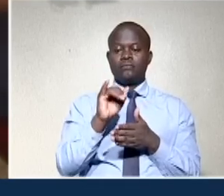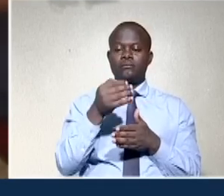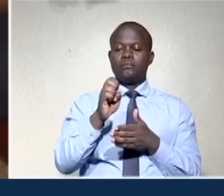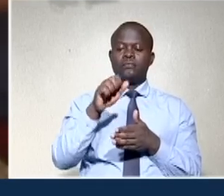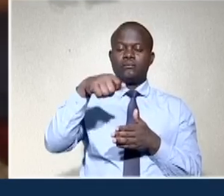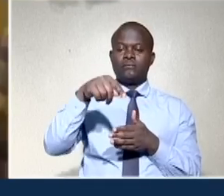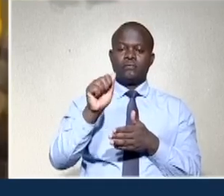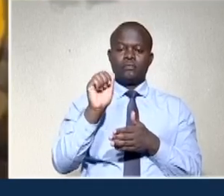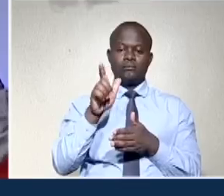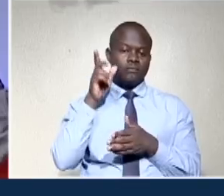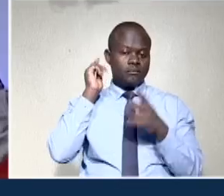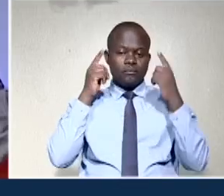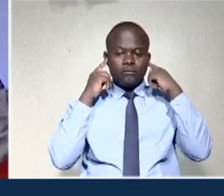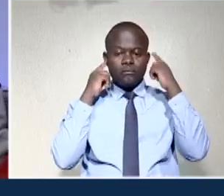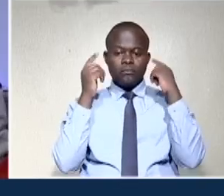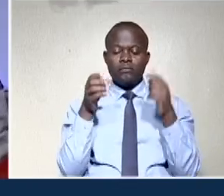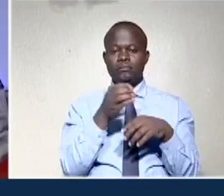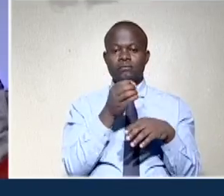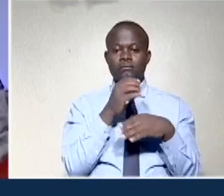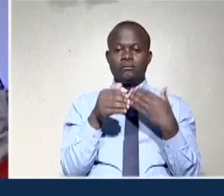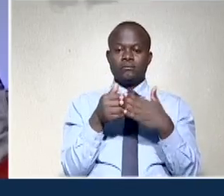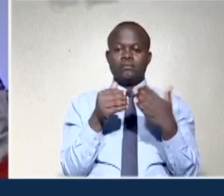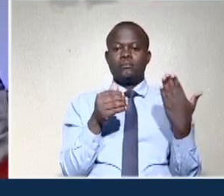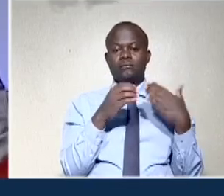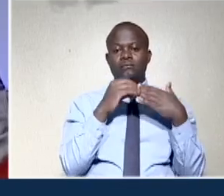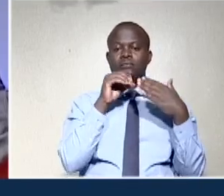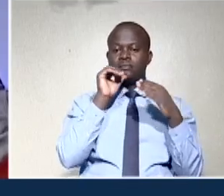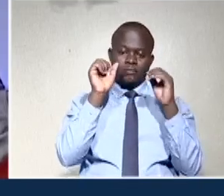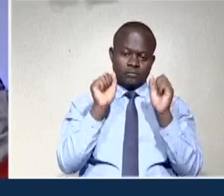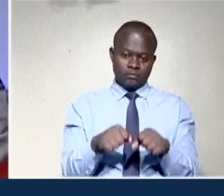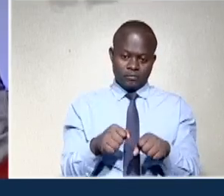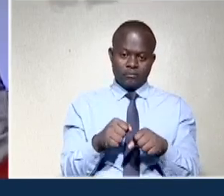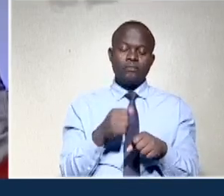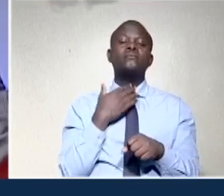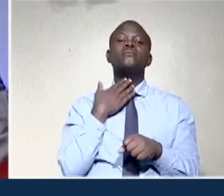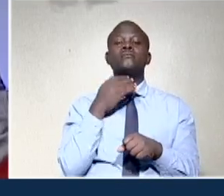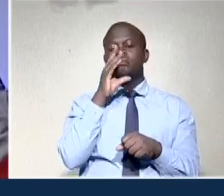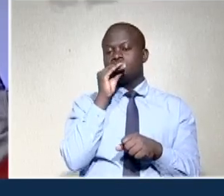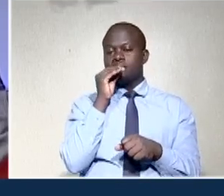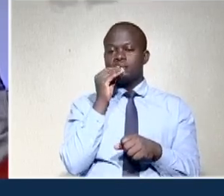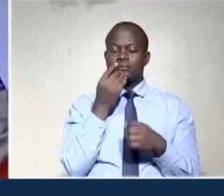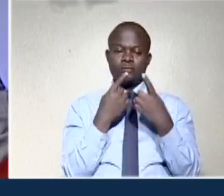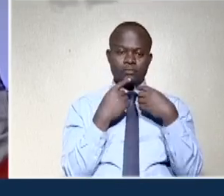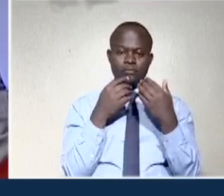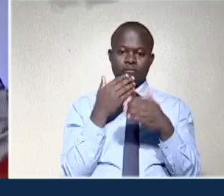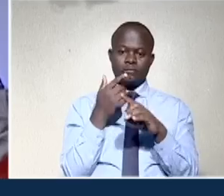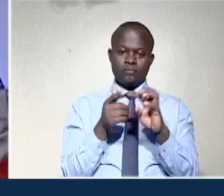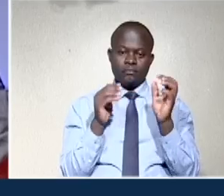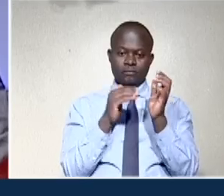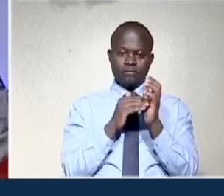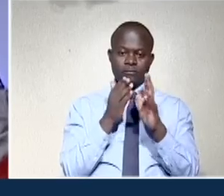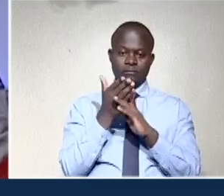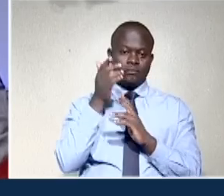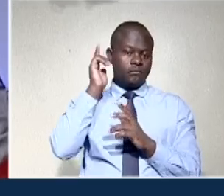twihuse, numva ku ruhande rwa koperative abayobozi batashatse ko tuvugana bakuvugisha, ariko ku